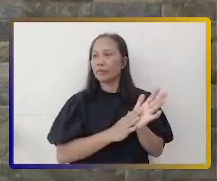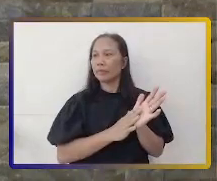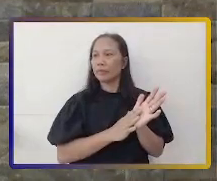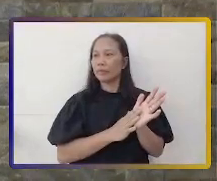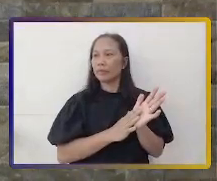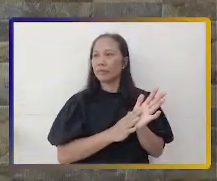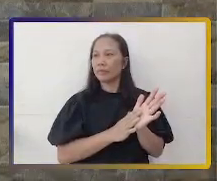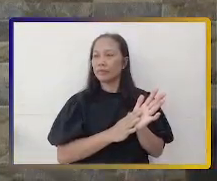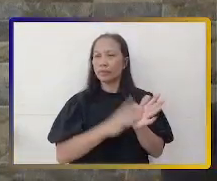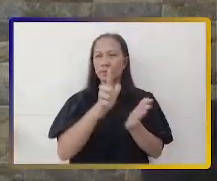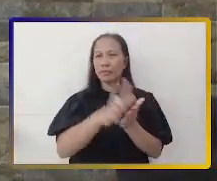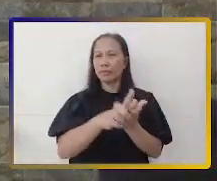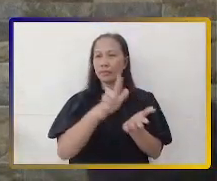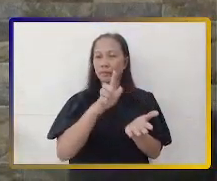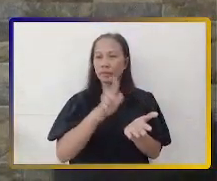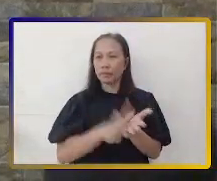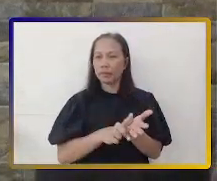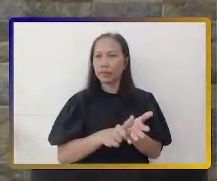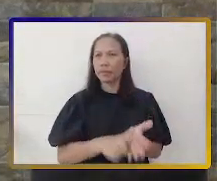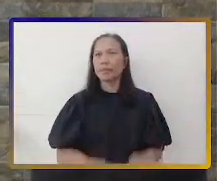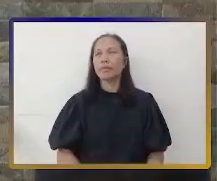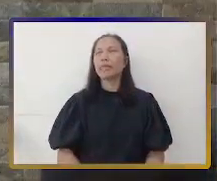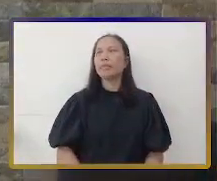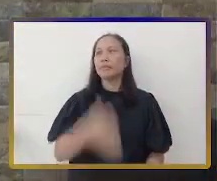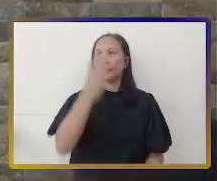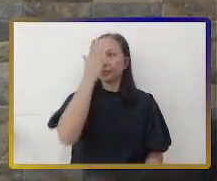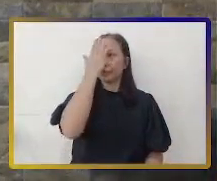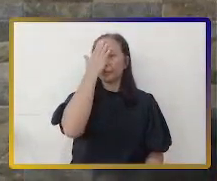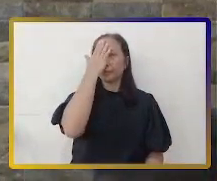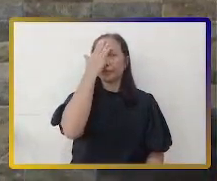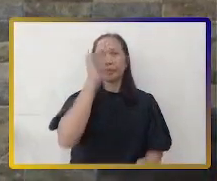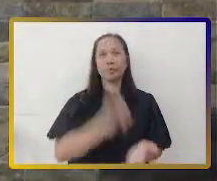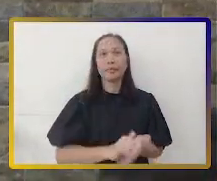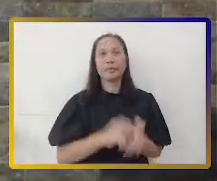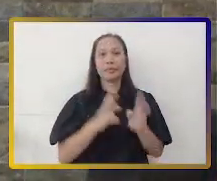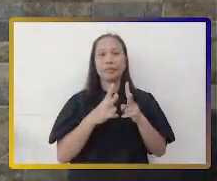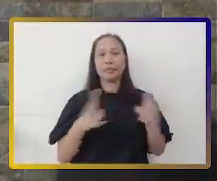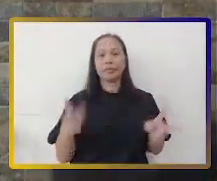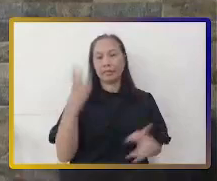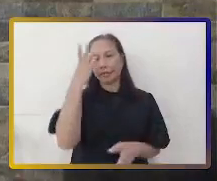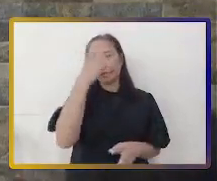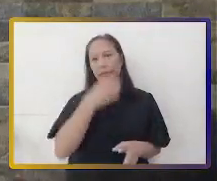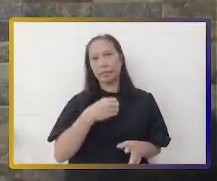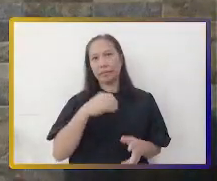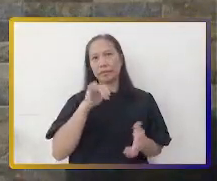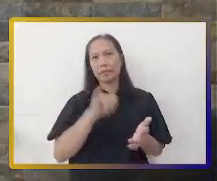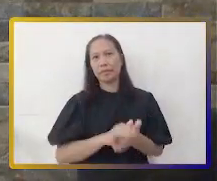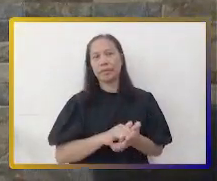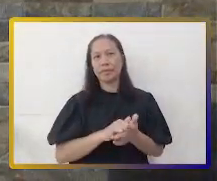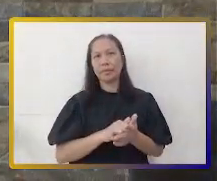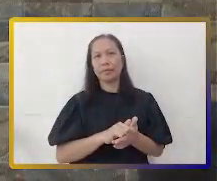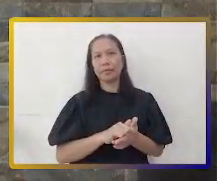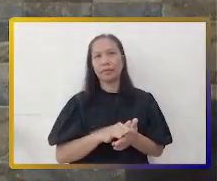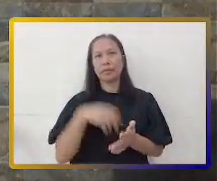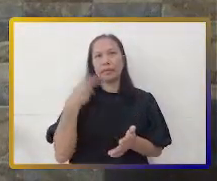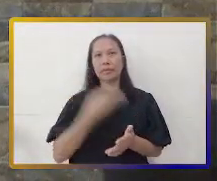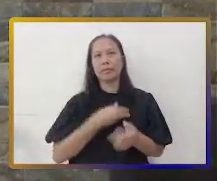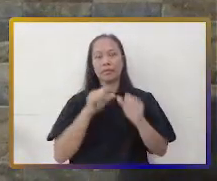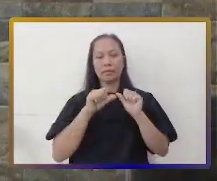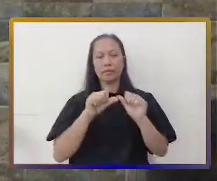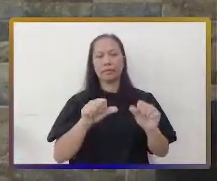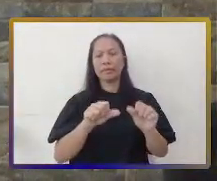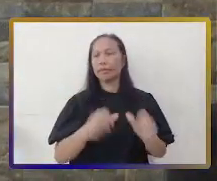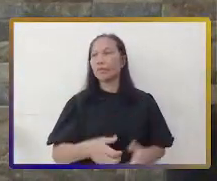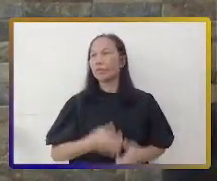na yung nasa gilid alr so Alam niyo po mga kapatid napakaganda po na patuloy nating ine-enjoy Kaya nga alam niyo p Pansinin niyo mga